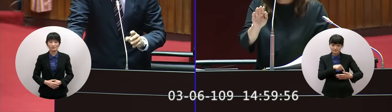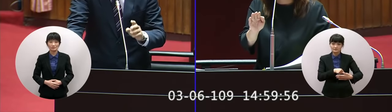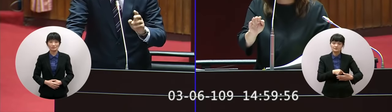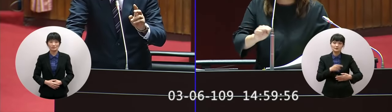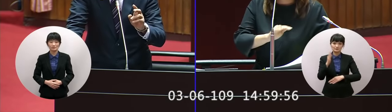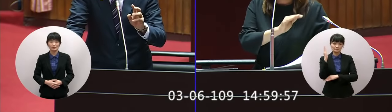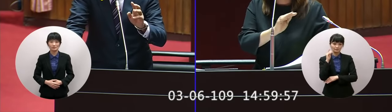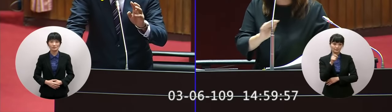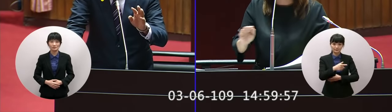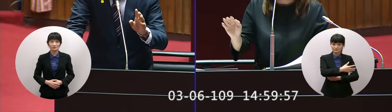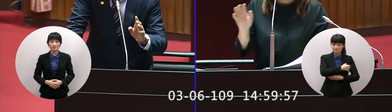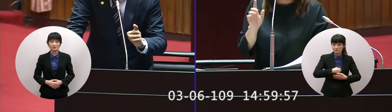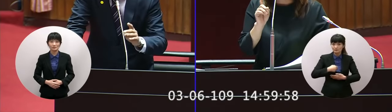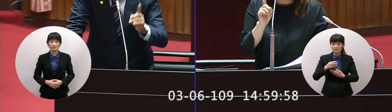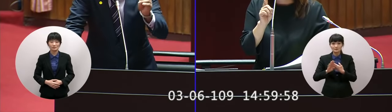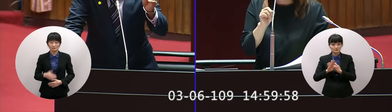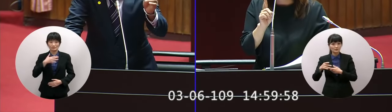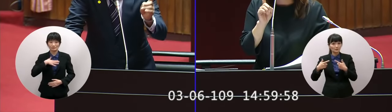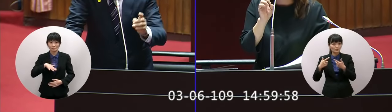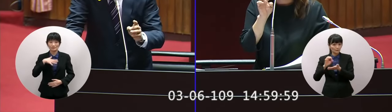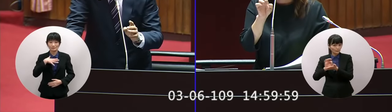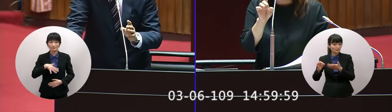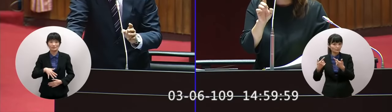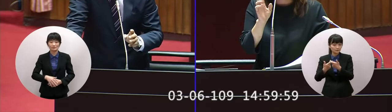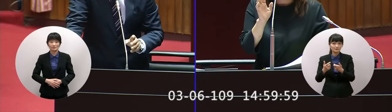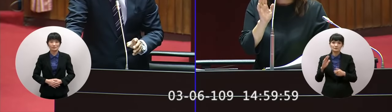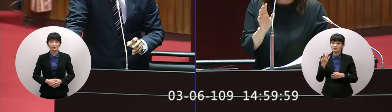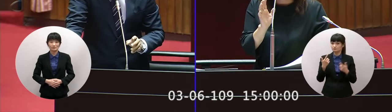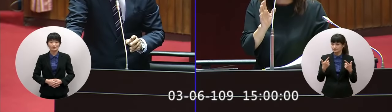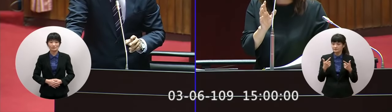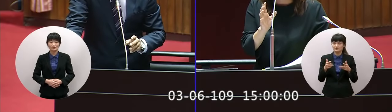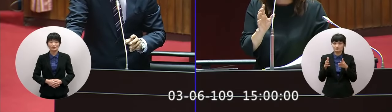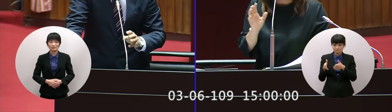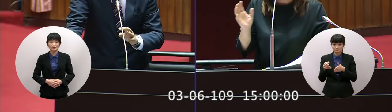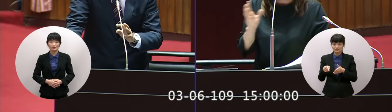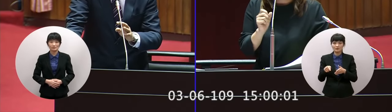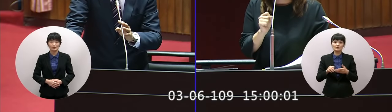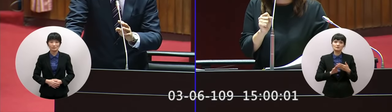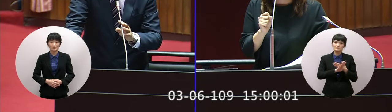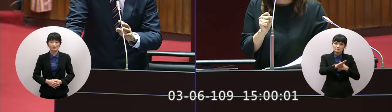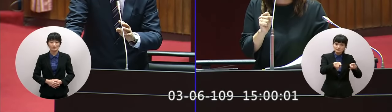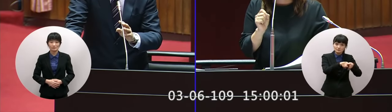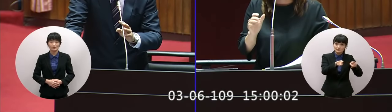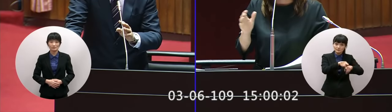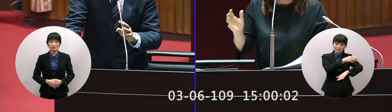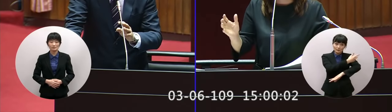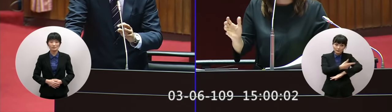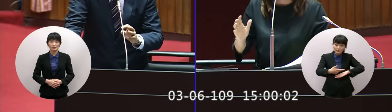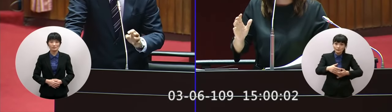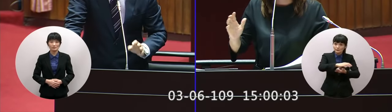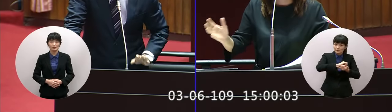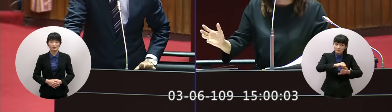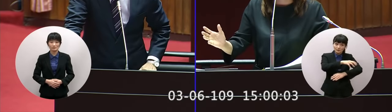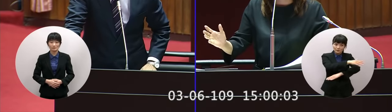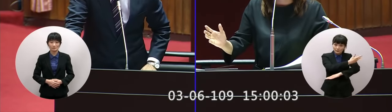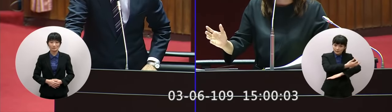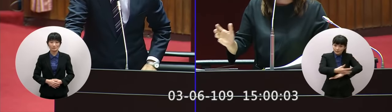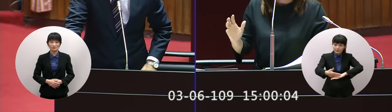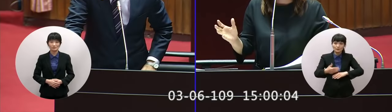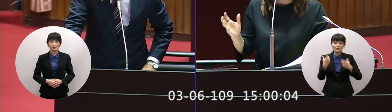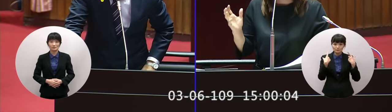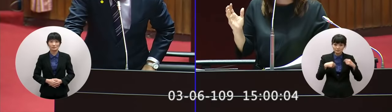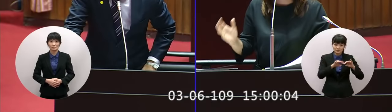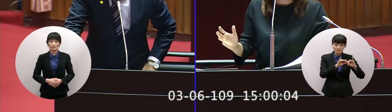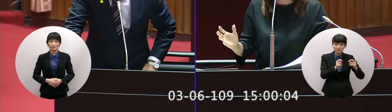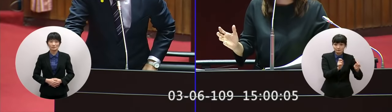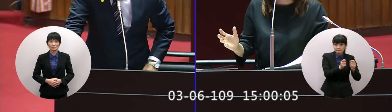用，可是我们现在讲的是一般所有全台湾河川非常非常多，那是后来才改的，本来以前都可以出租给农民，